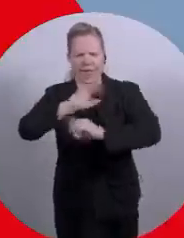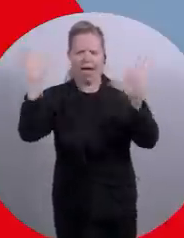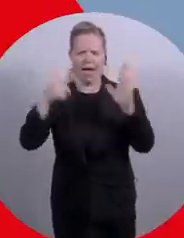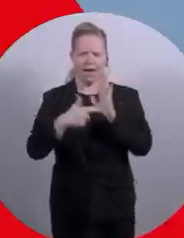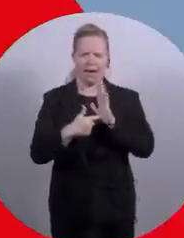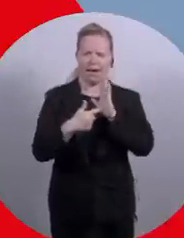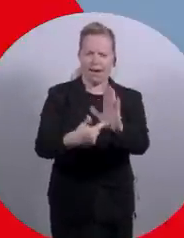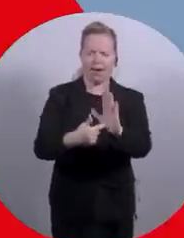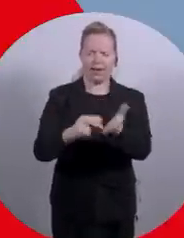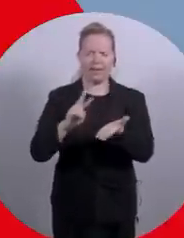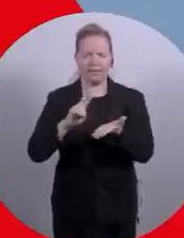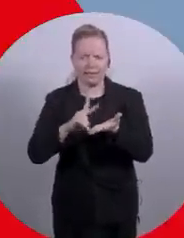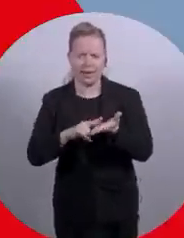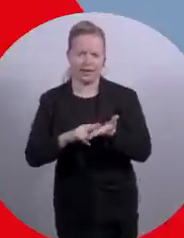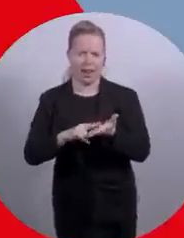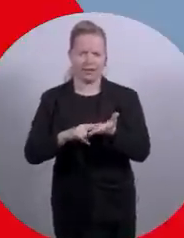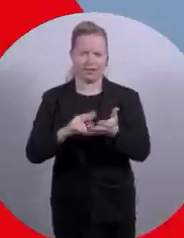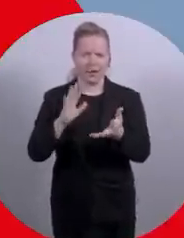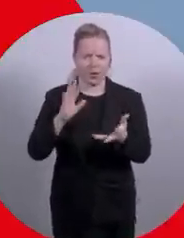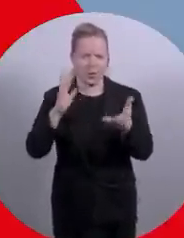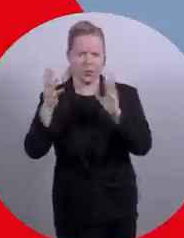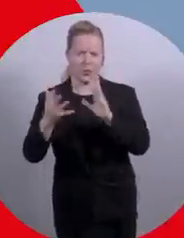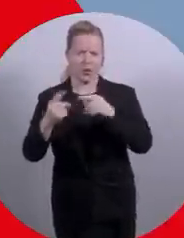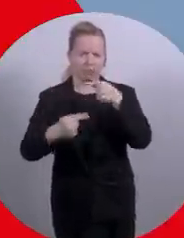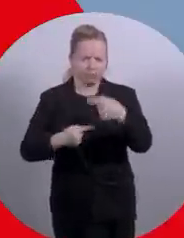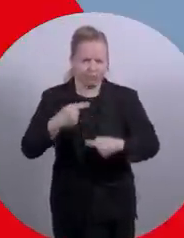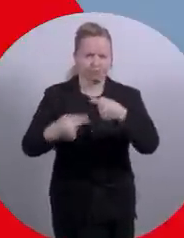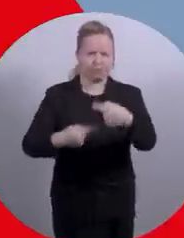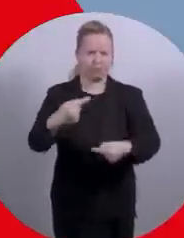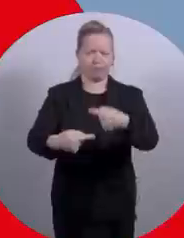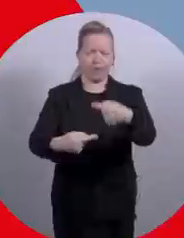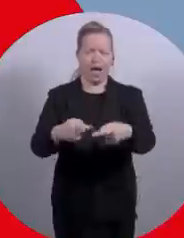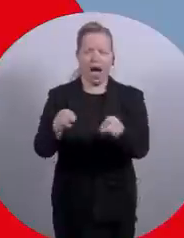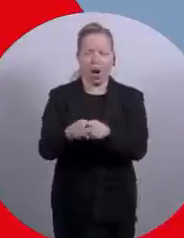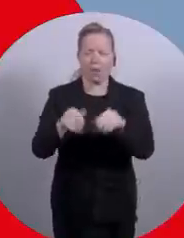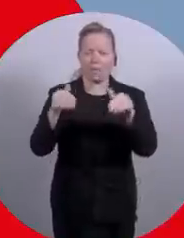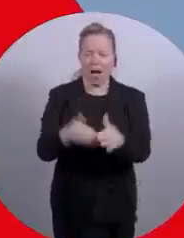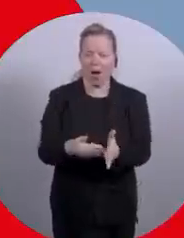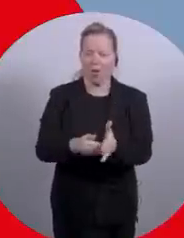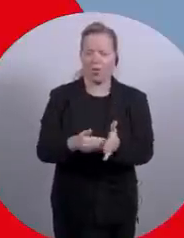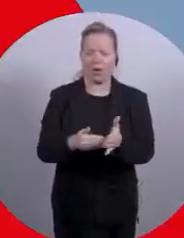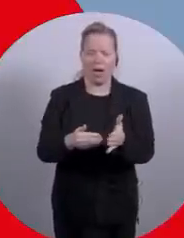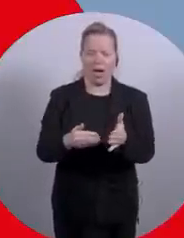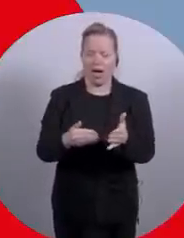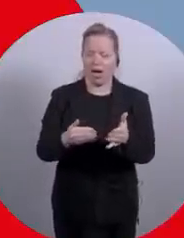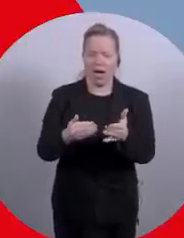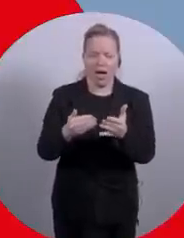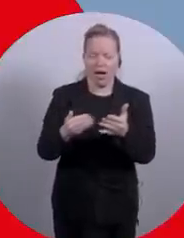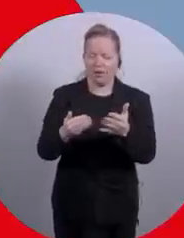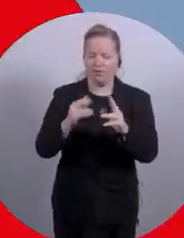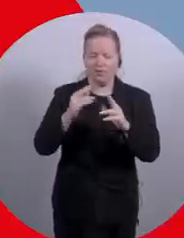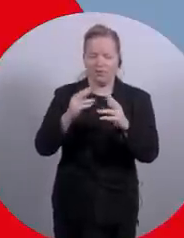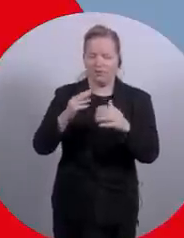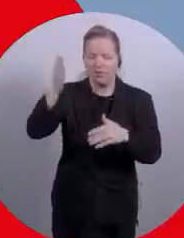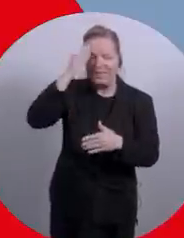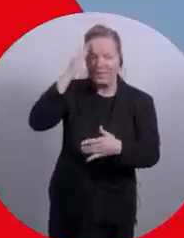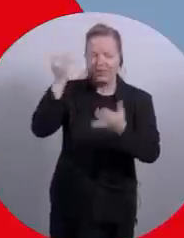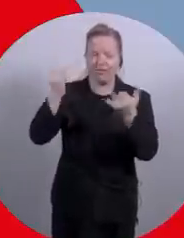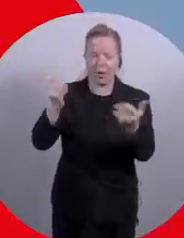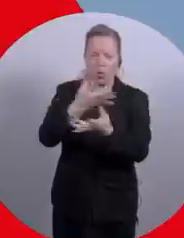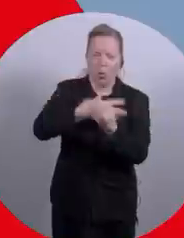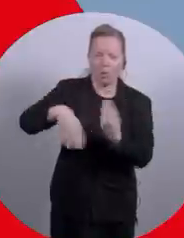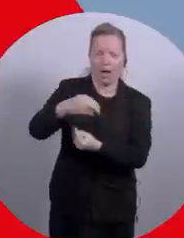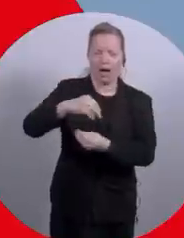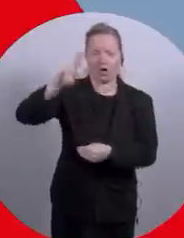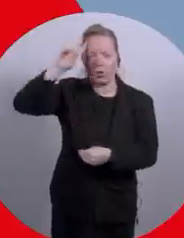zur Digitalisierung und Antworten auch wie mit wie wir mit künstliche Intelligenz umgehen welche Chancen wir